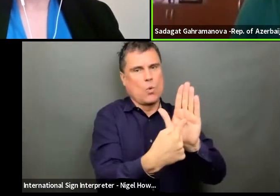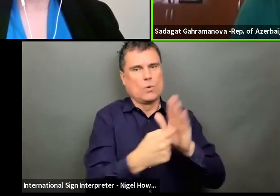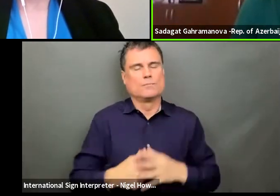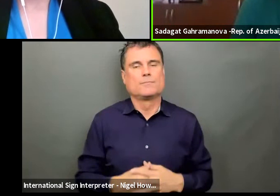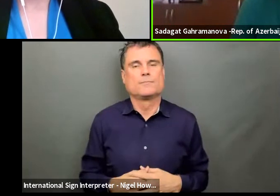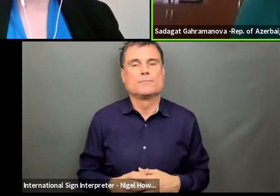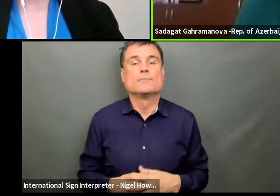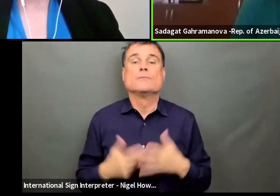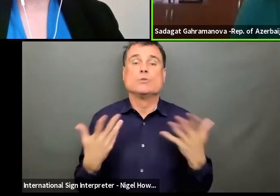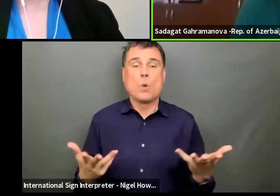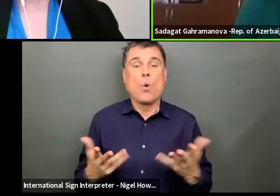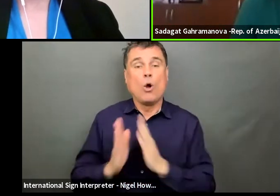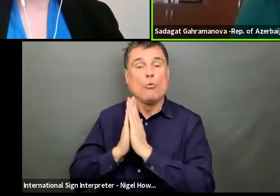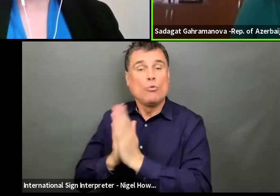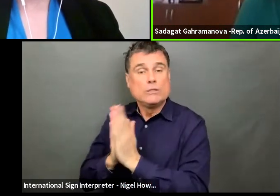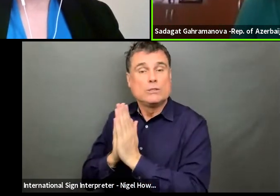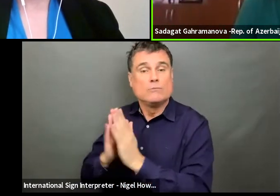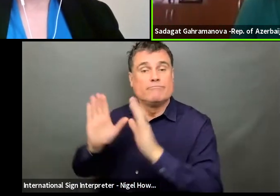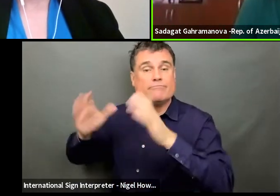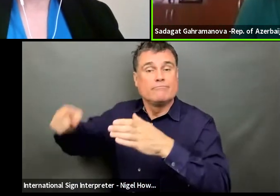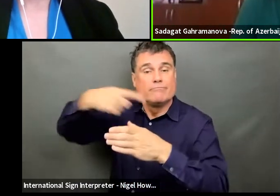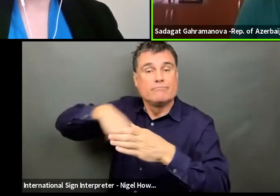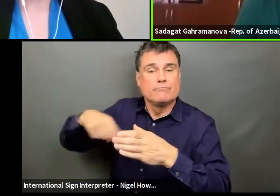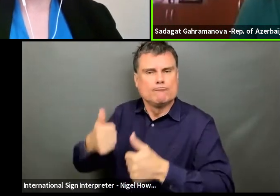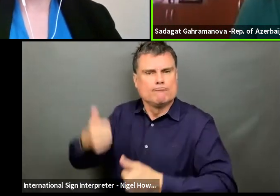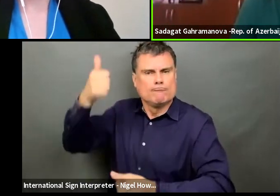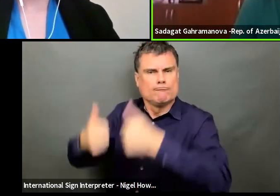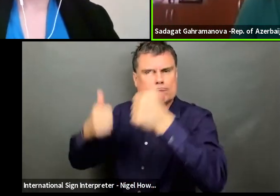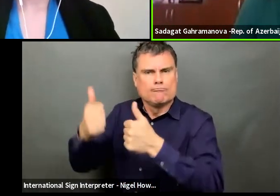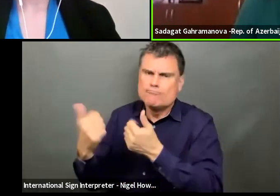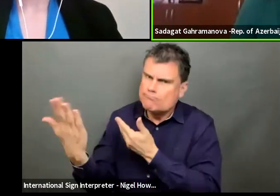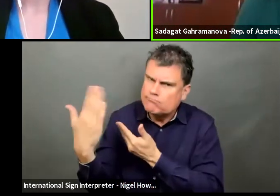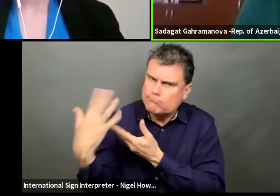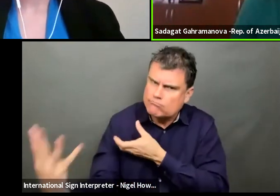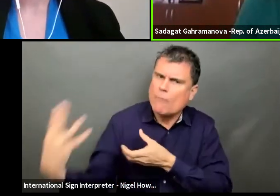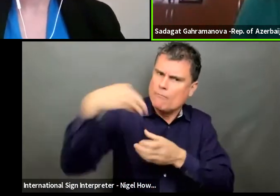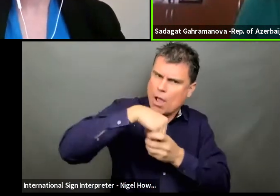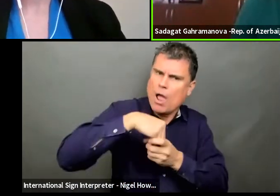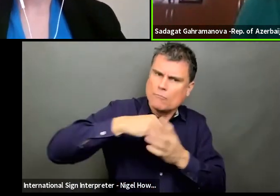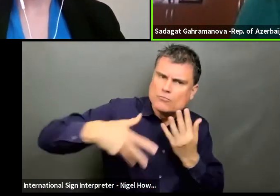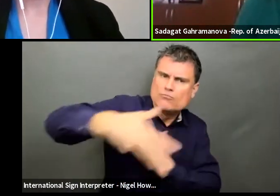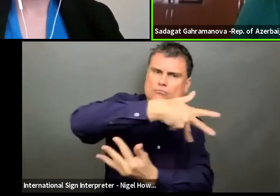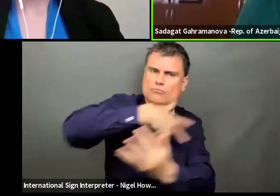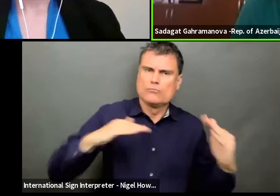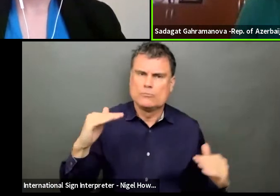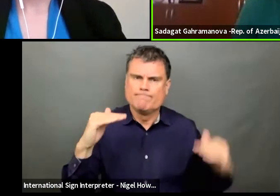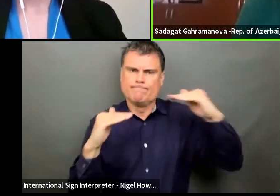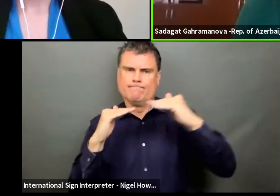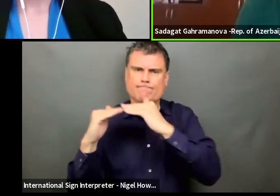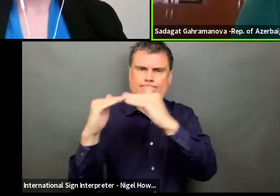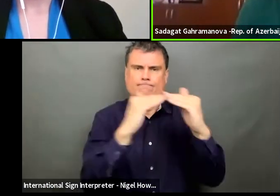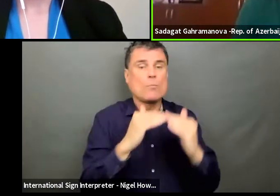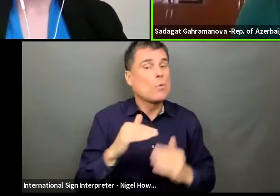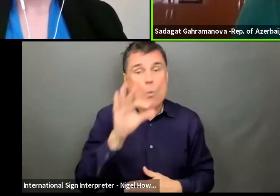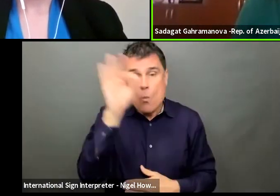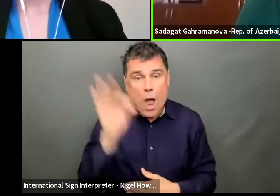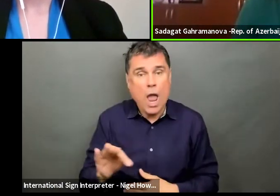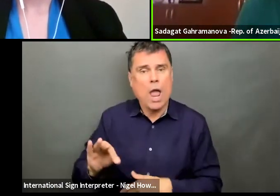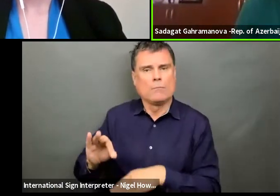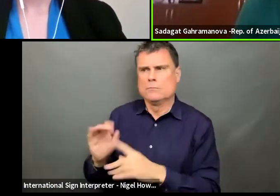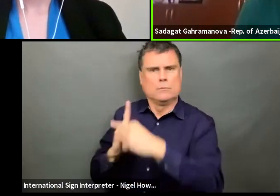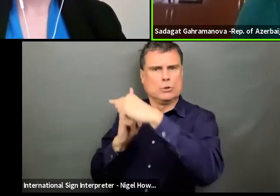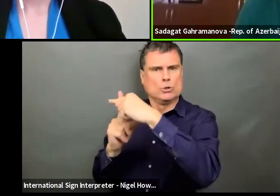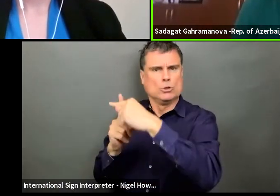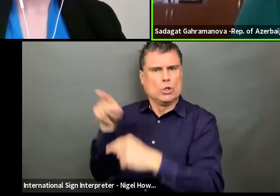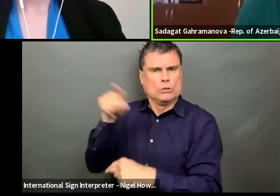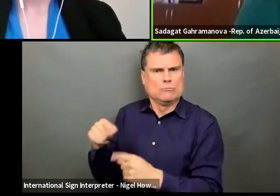Знаменитости демонстрировали свою поддержку расширению прав и возможностей женщин и отстаивали ценность